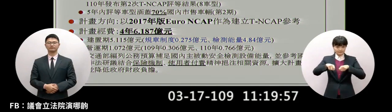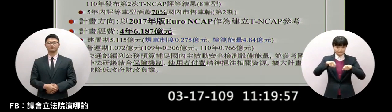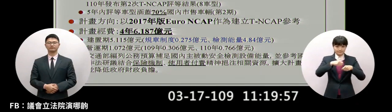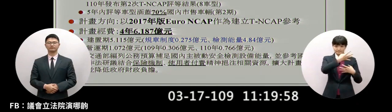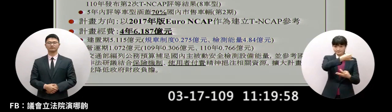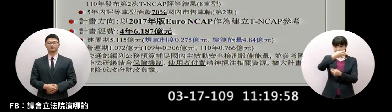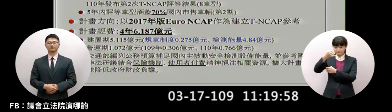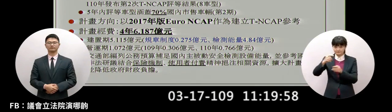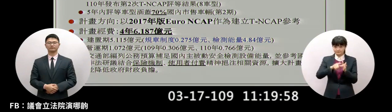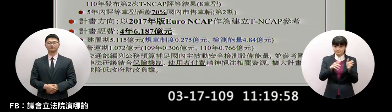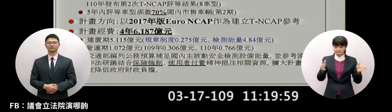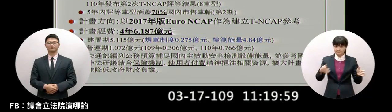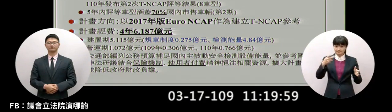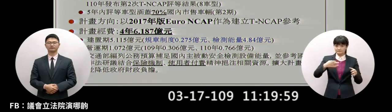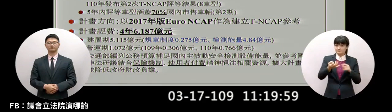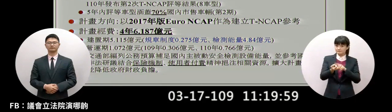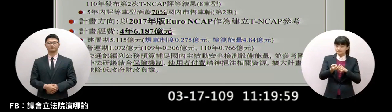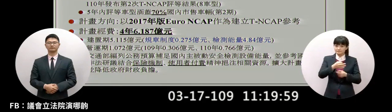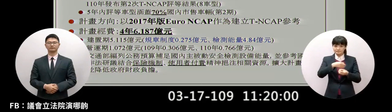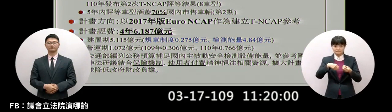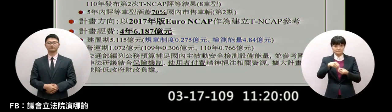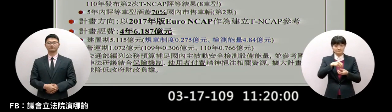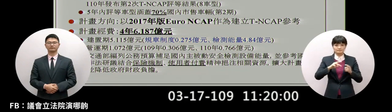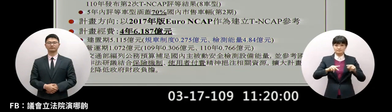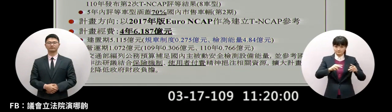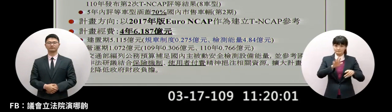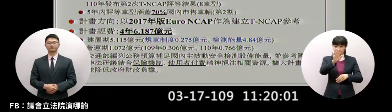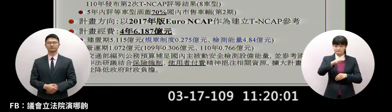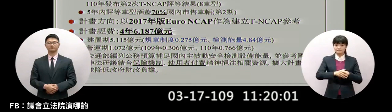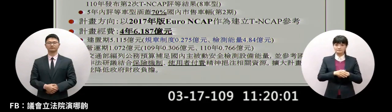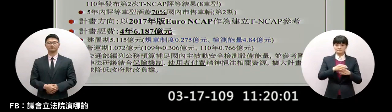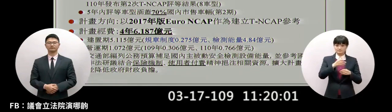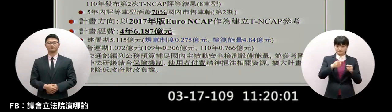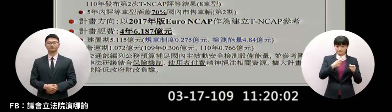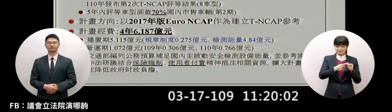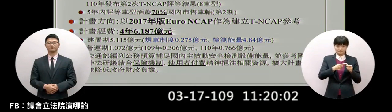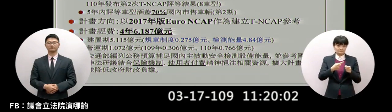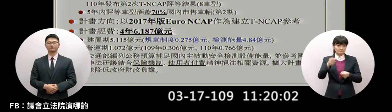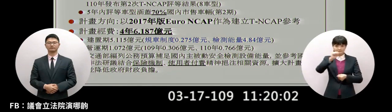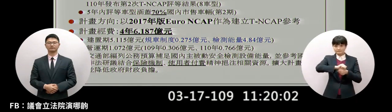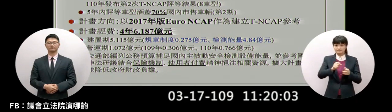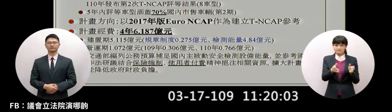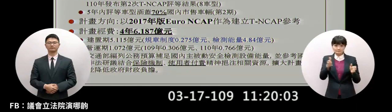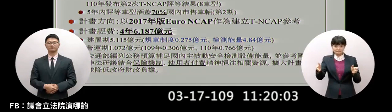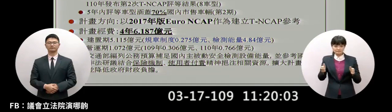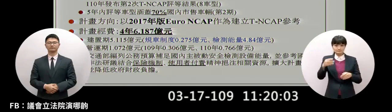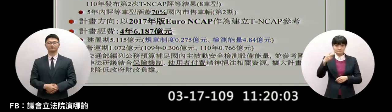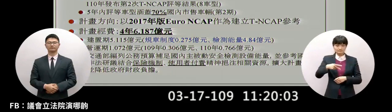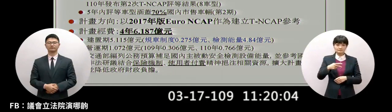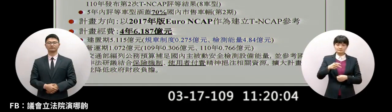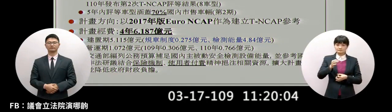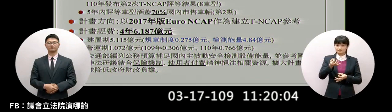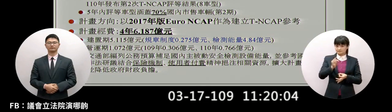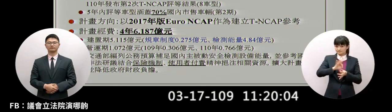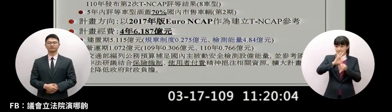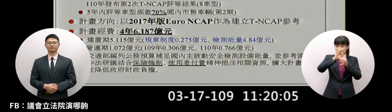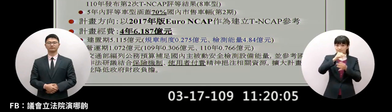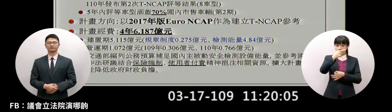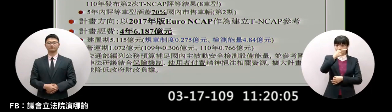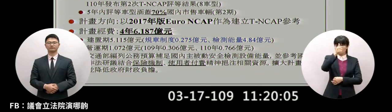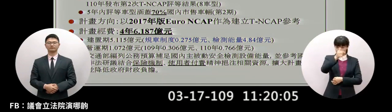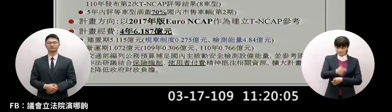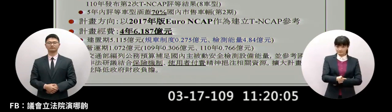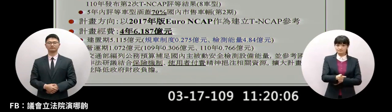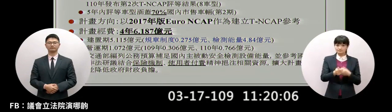和经费后来都修正过，我期程多了一年，那经费还到了6亿多。Anyway， 就是讲哦，伊